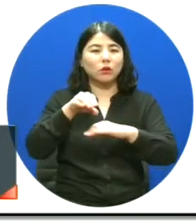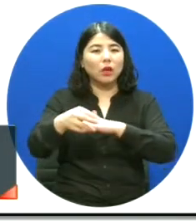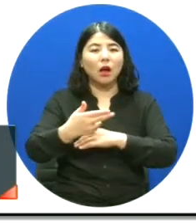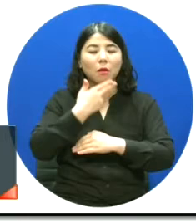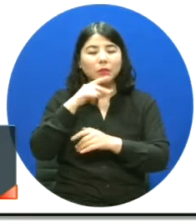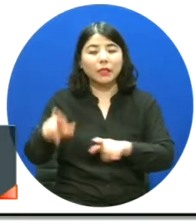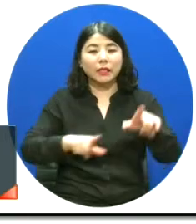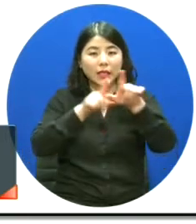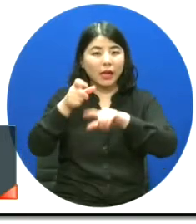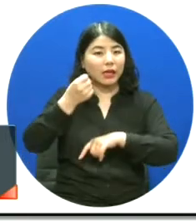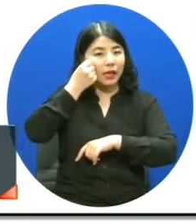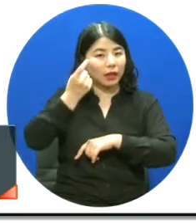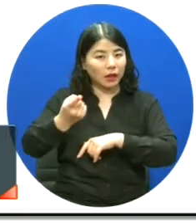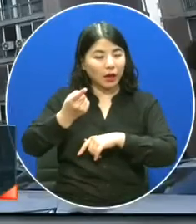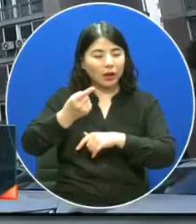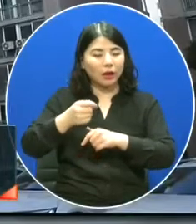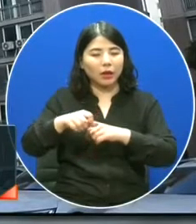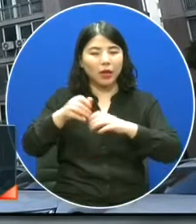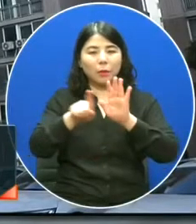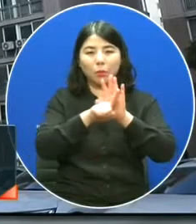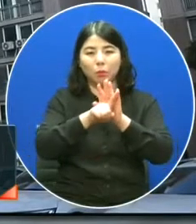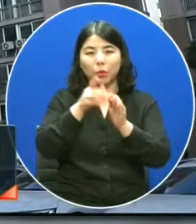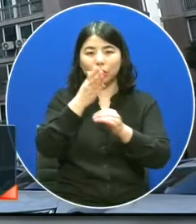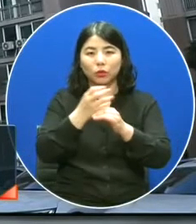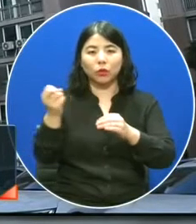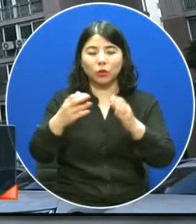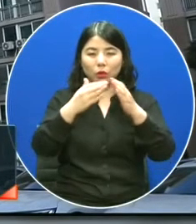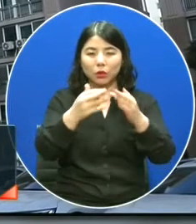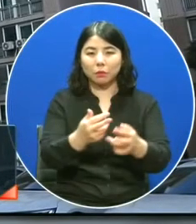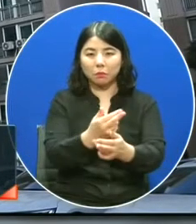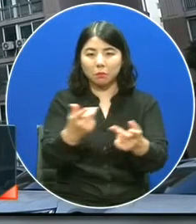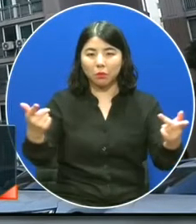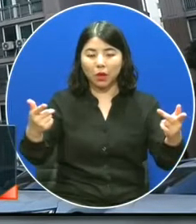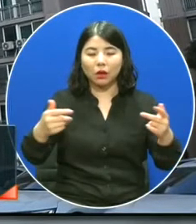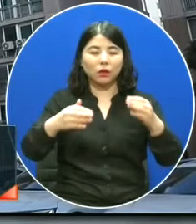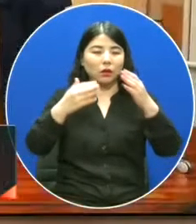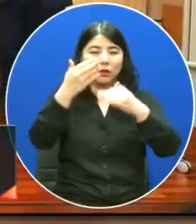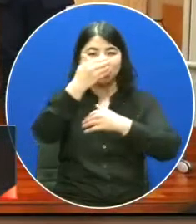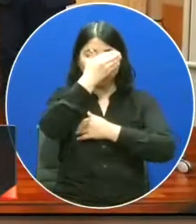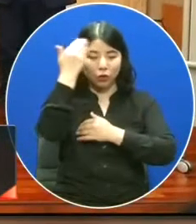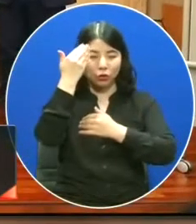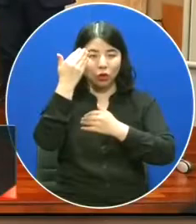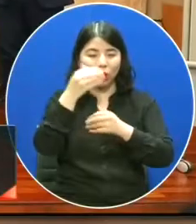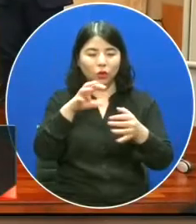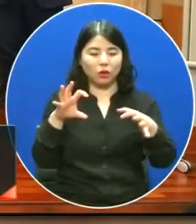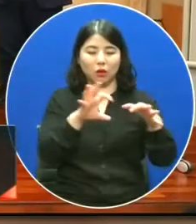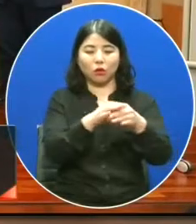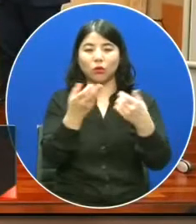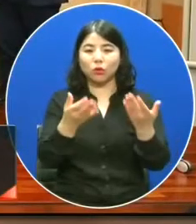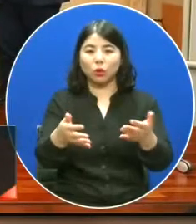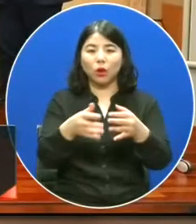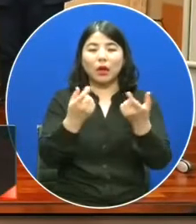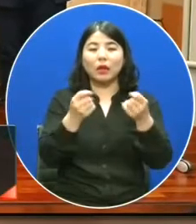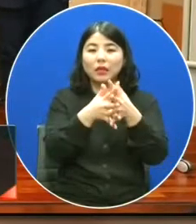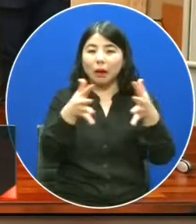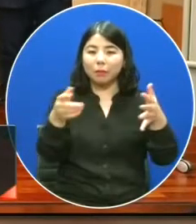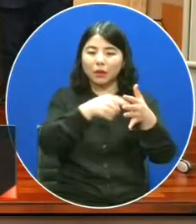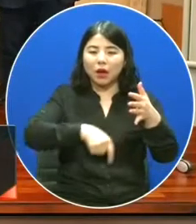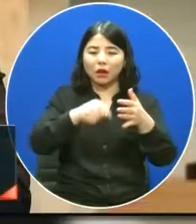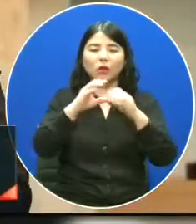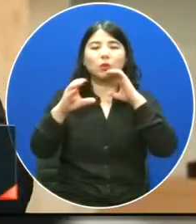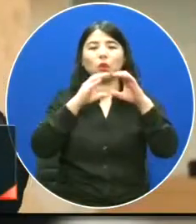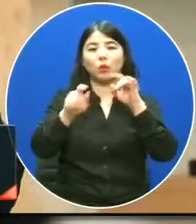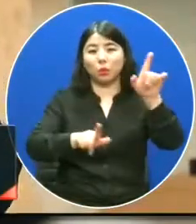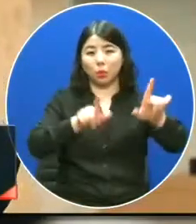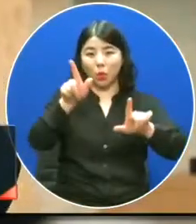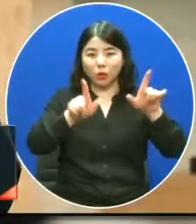달 살기 캠페인을 벌이는가 하면 빈집과 청년들을 연결하는 프로젝트를 통해 같은 아파트의 입주자들 간의 소통을